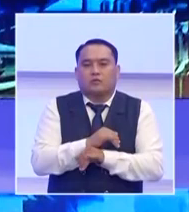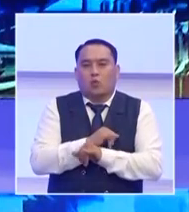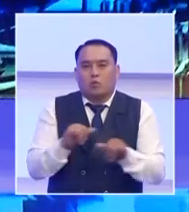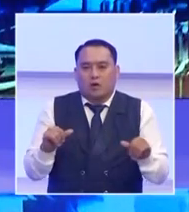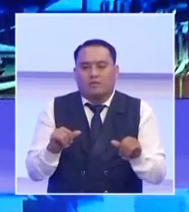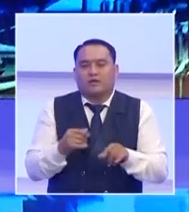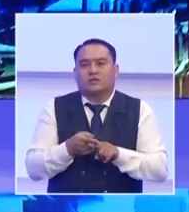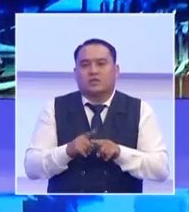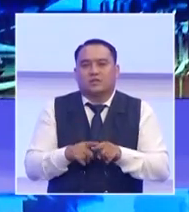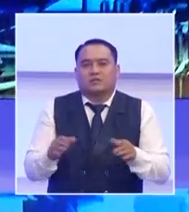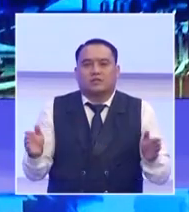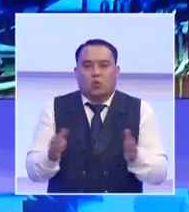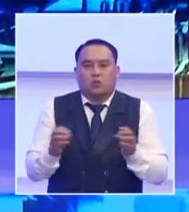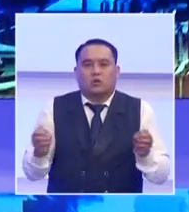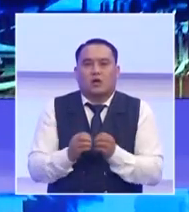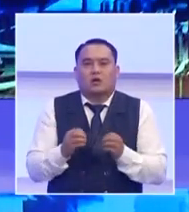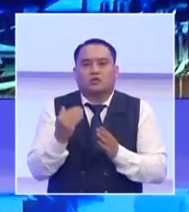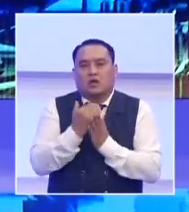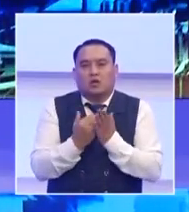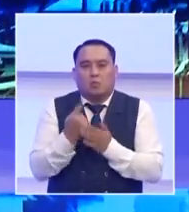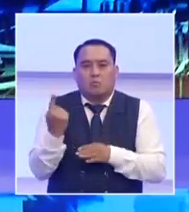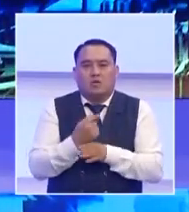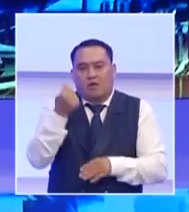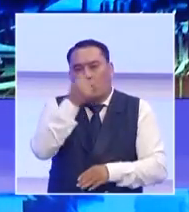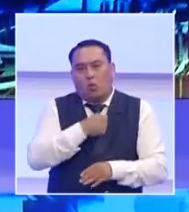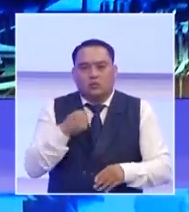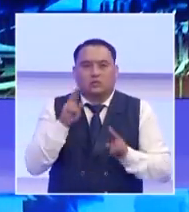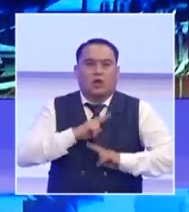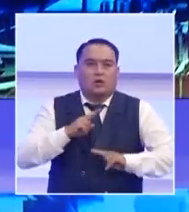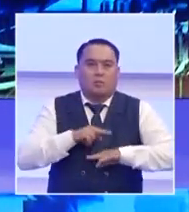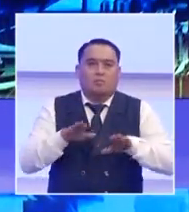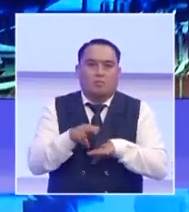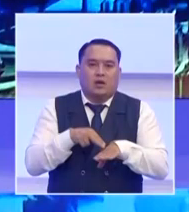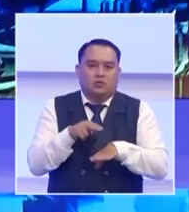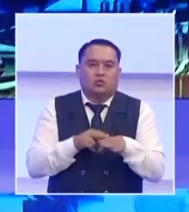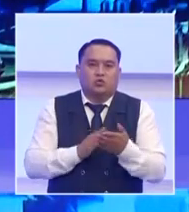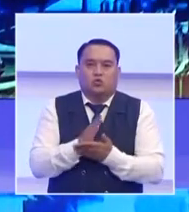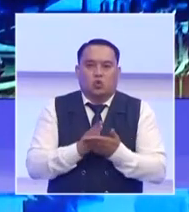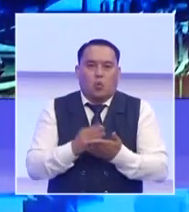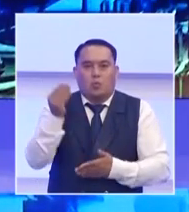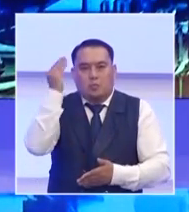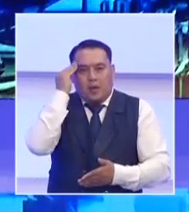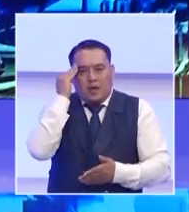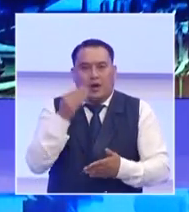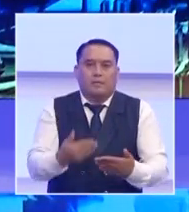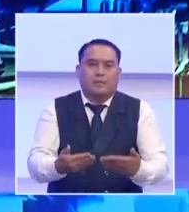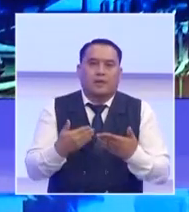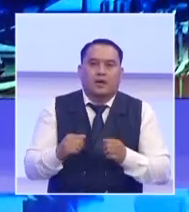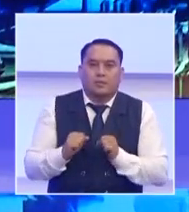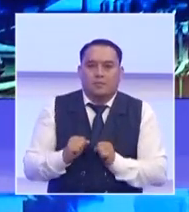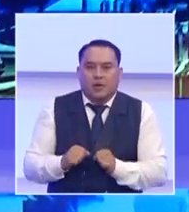также дтп радужная статистику за 1 полугодие привели сотрудники местные полицейской службы а действенных мерах